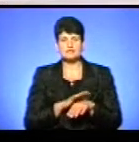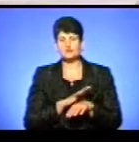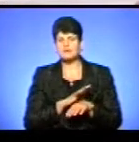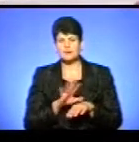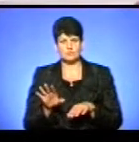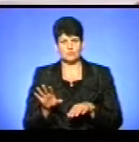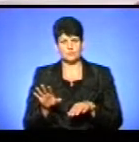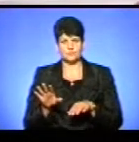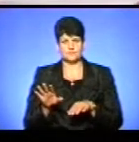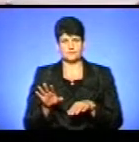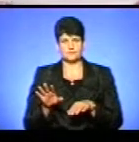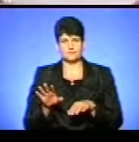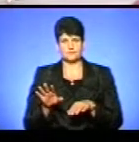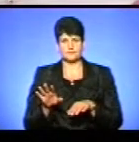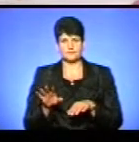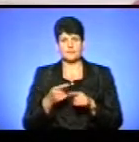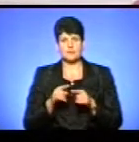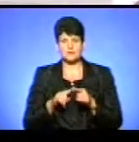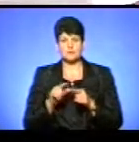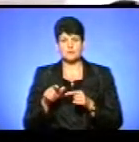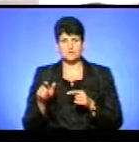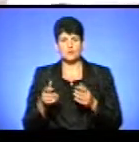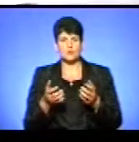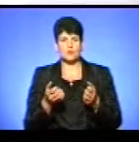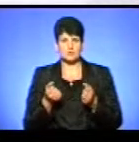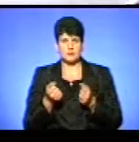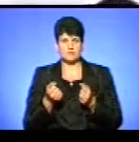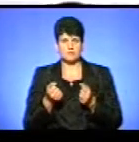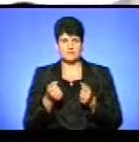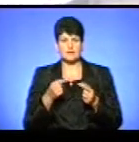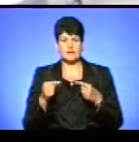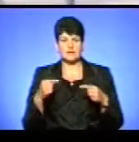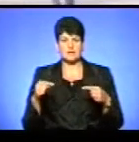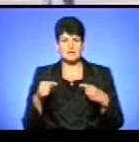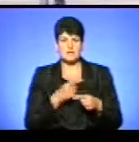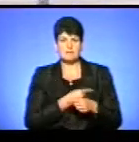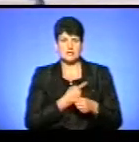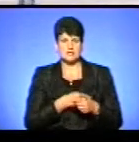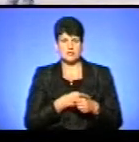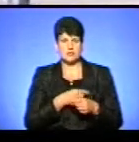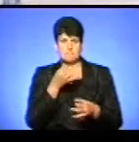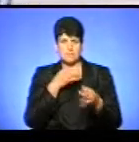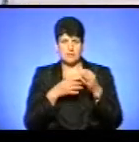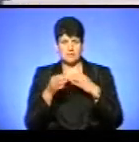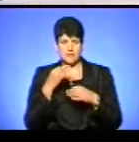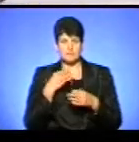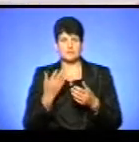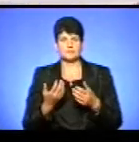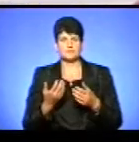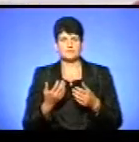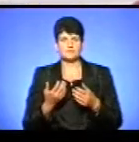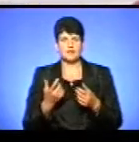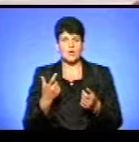відбувалося. Ці люди отримували різні медичні препарати, їм кололися різні медичні